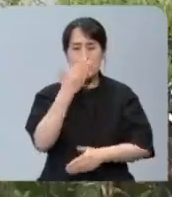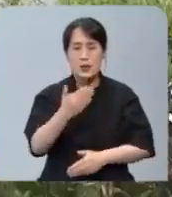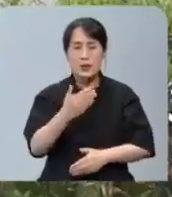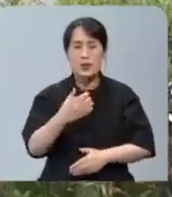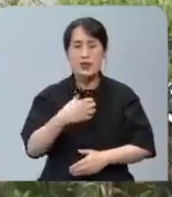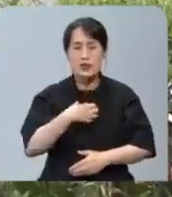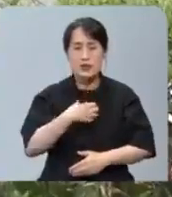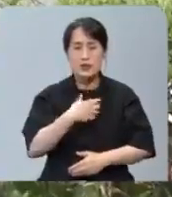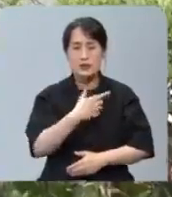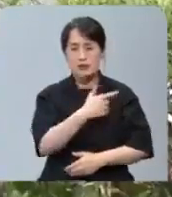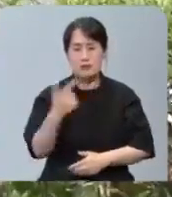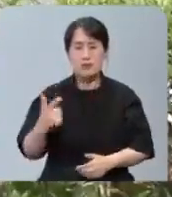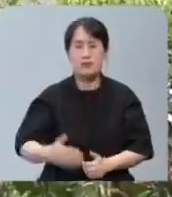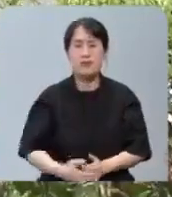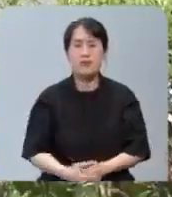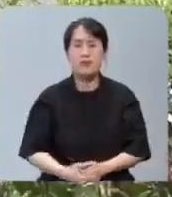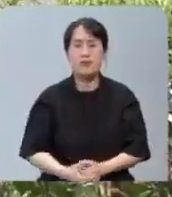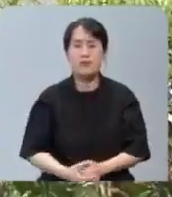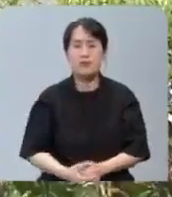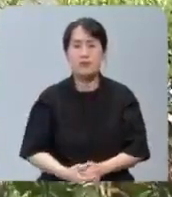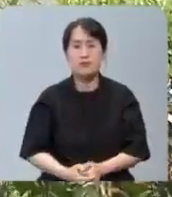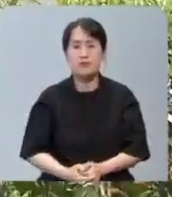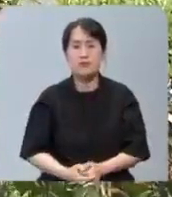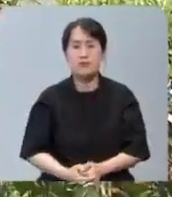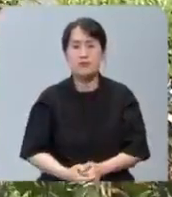있습니다 kbs 뉴스 2조 원 입니다